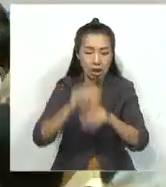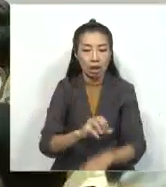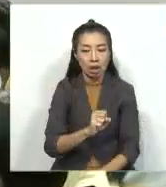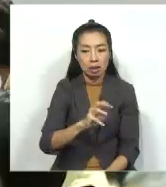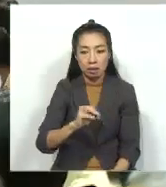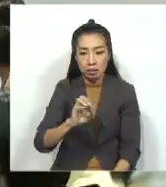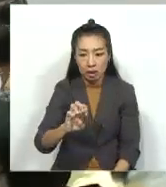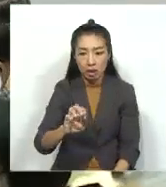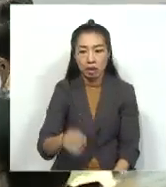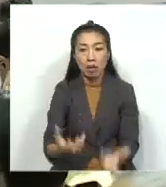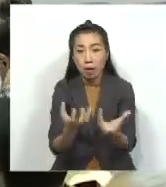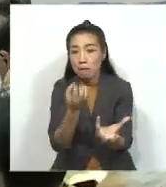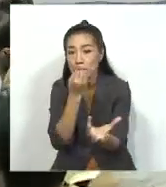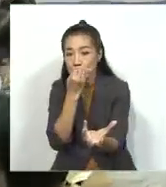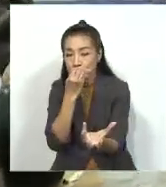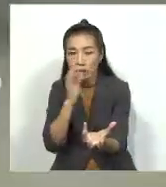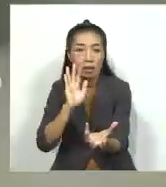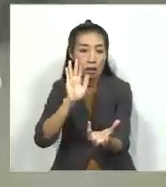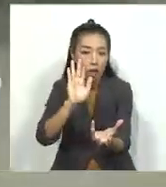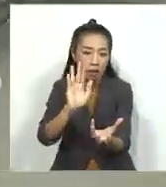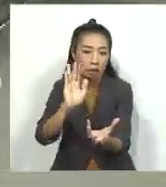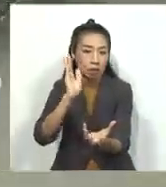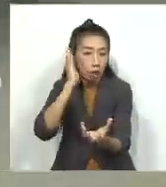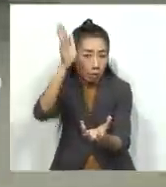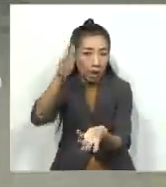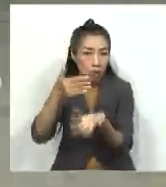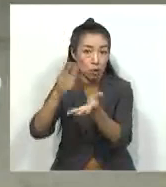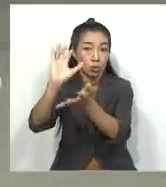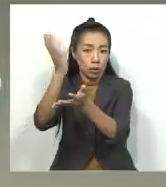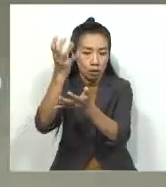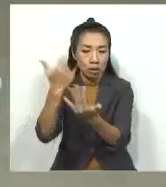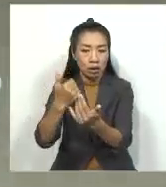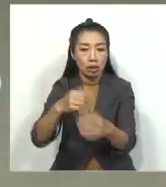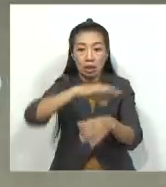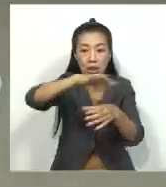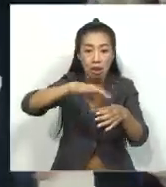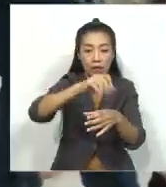ขับเคลื่อนนวัตกรรมอาหารแห่งอนาคตสู่ตลาดสากลส่งเสริม